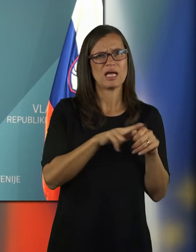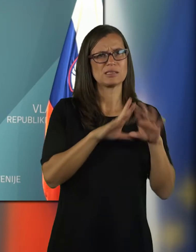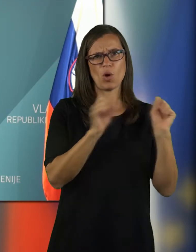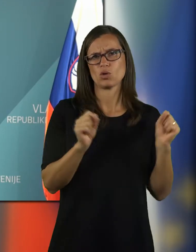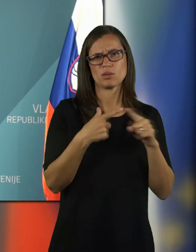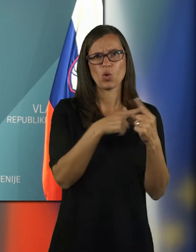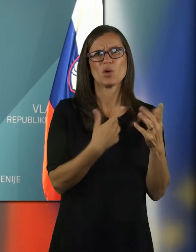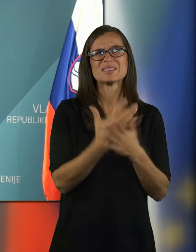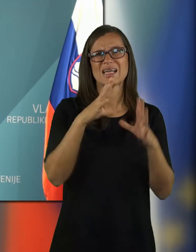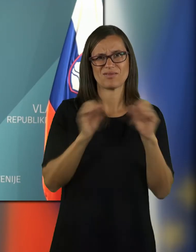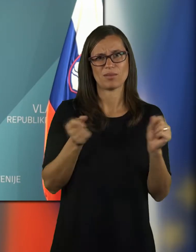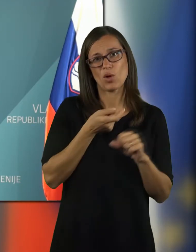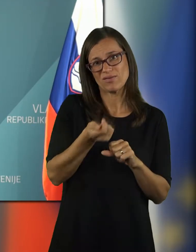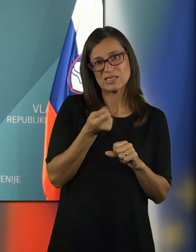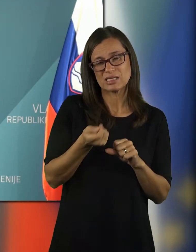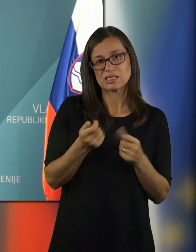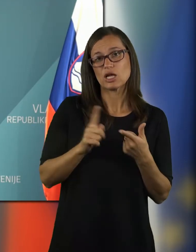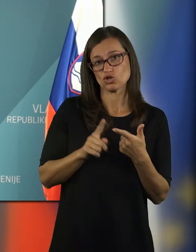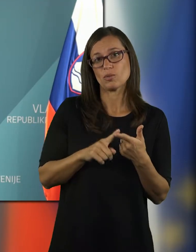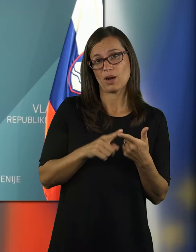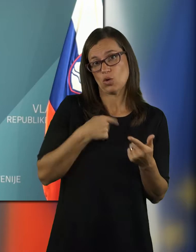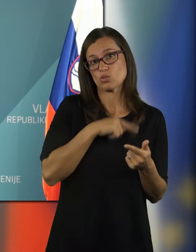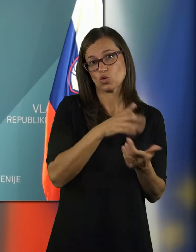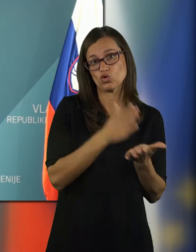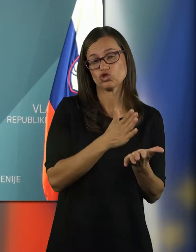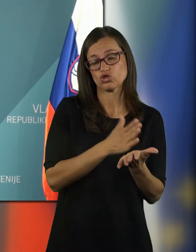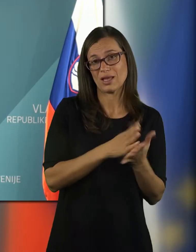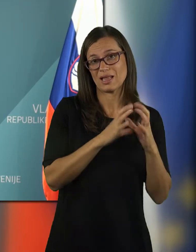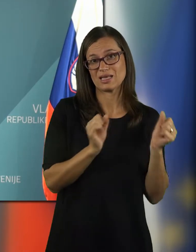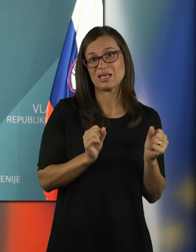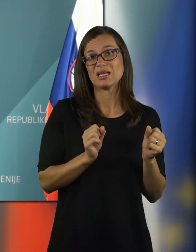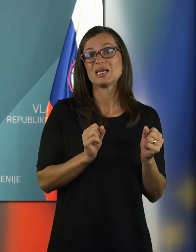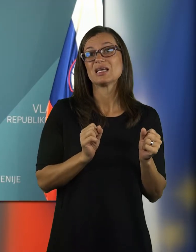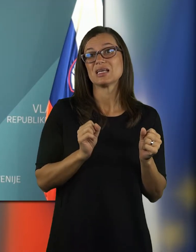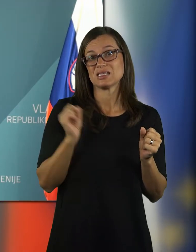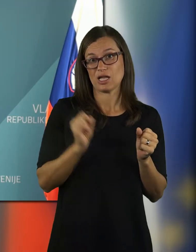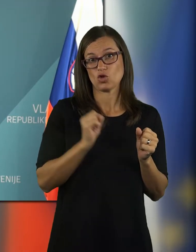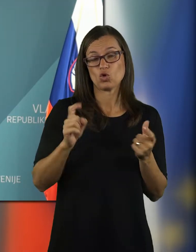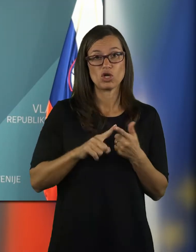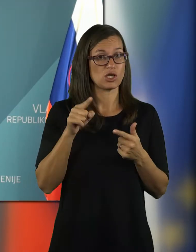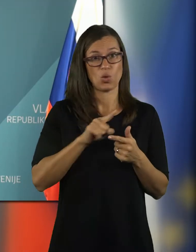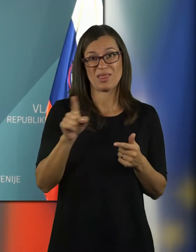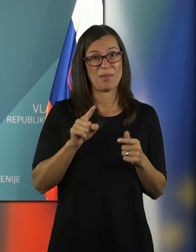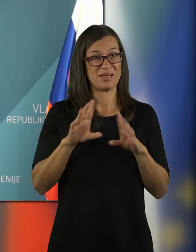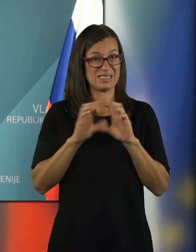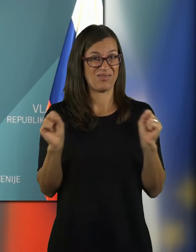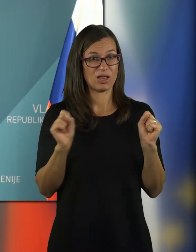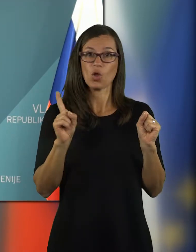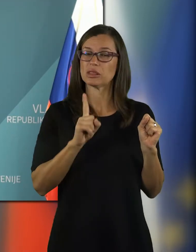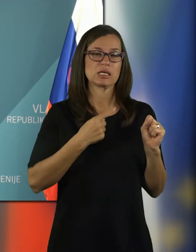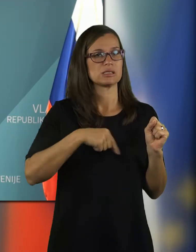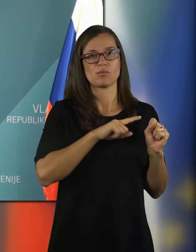za izvedbo investicije, čeprav smo te zadeve naredili. Skratka, zato, če se to ne bi izvedlo,